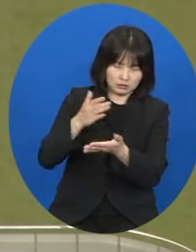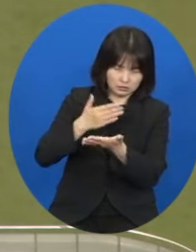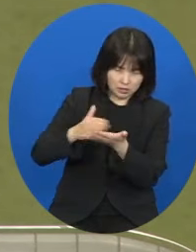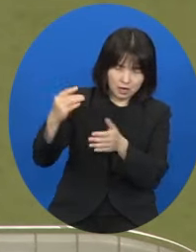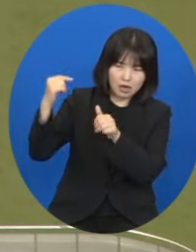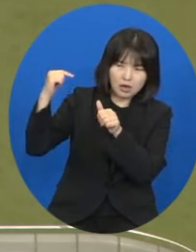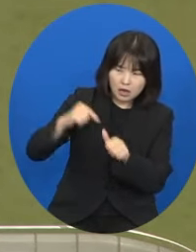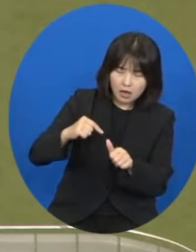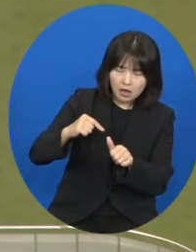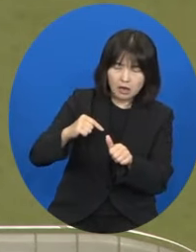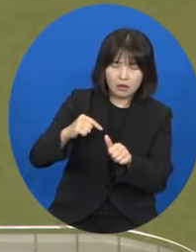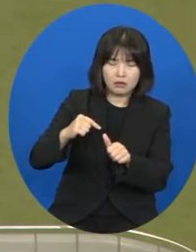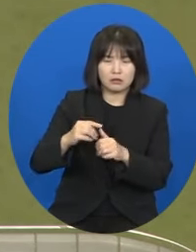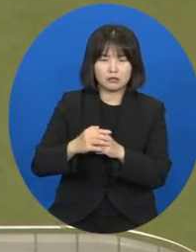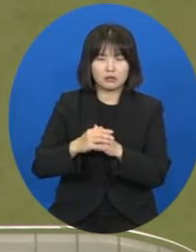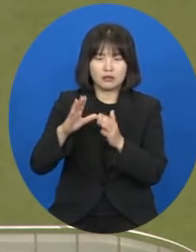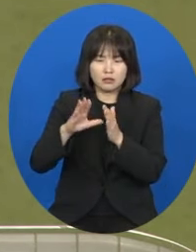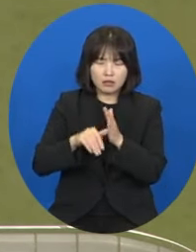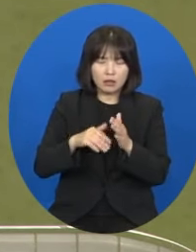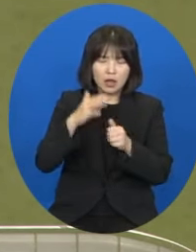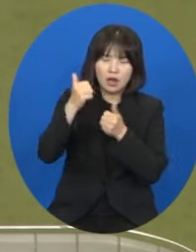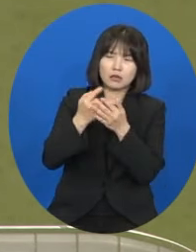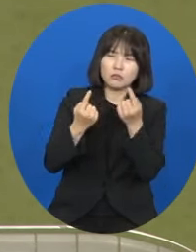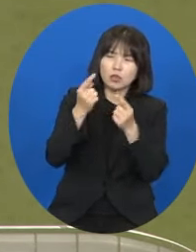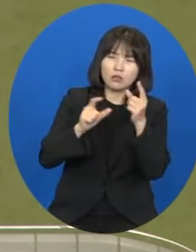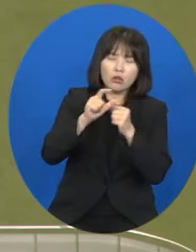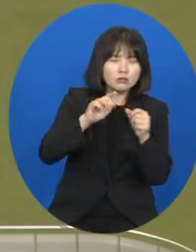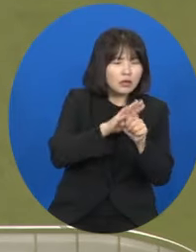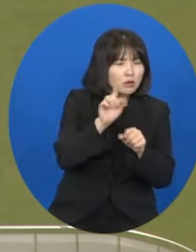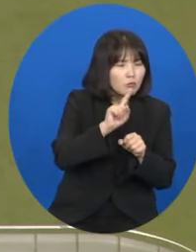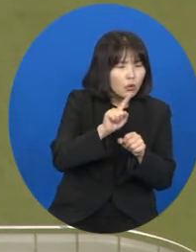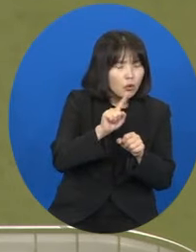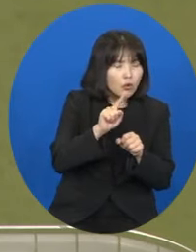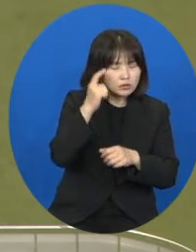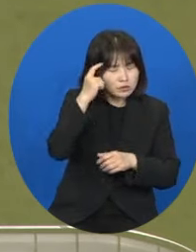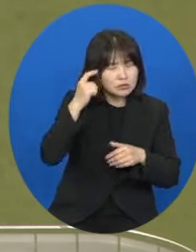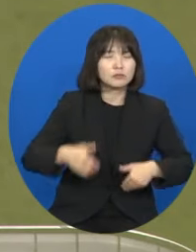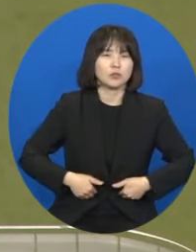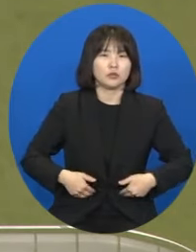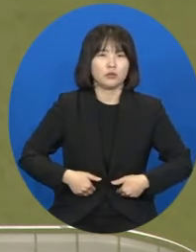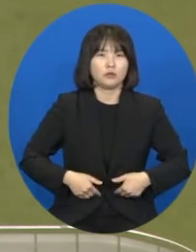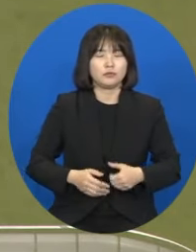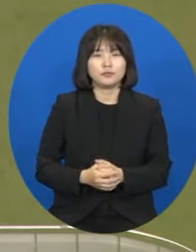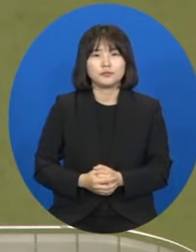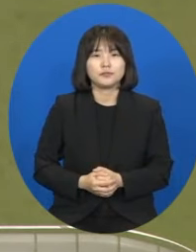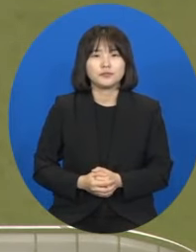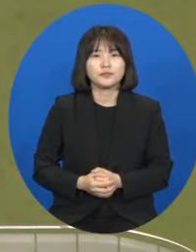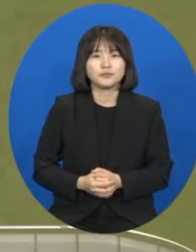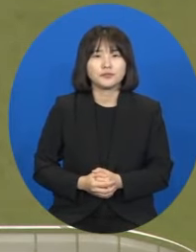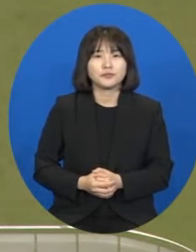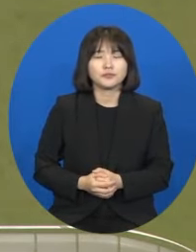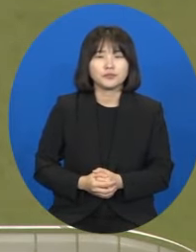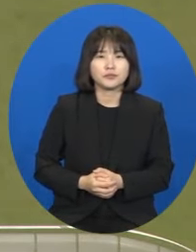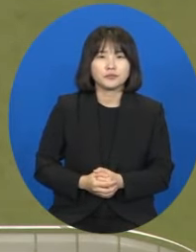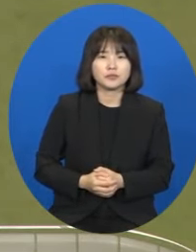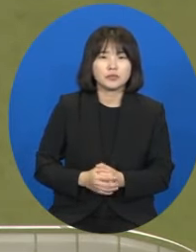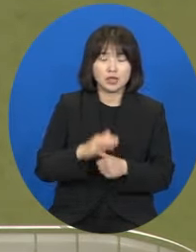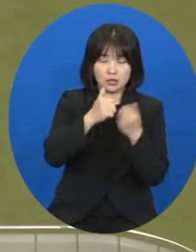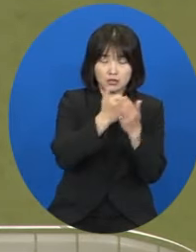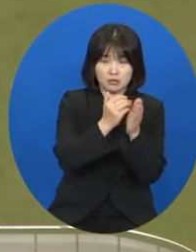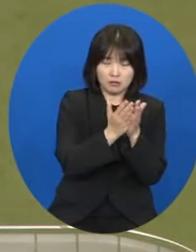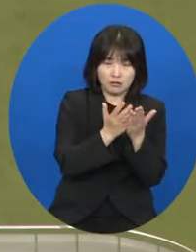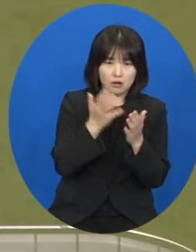더 사랑했던 것이 무엇인가를 우리가 돌아봐야 돼요. 야고보서에는 이런 얘기를 합니다. 간음을 얘기하면서 영적인